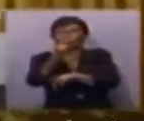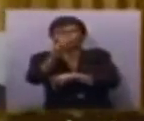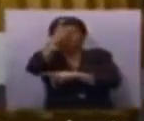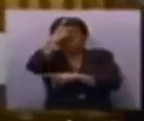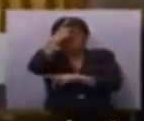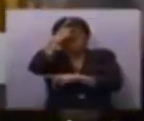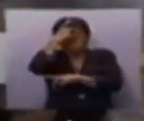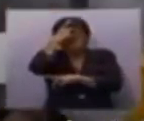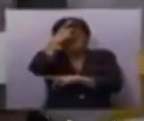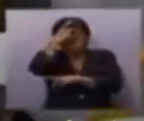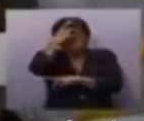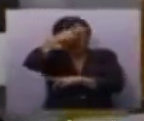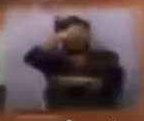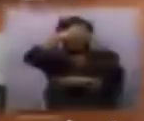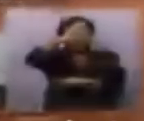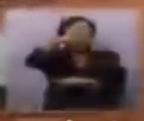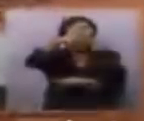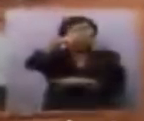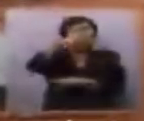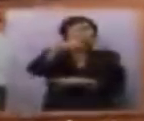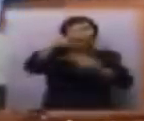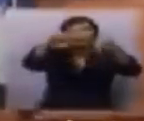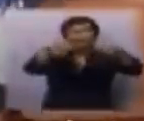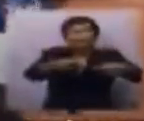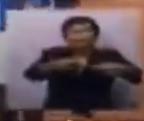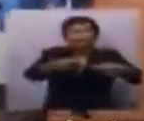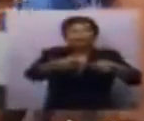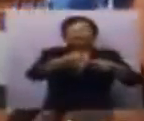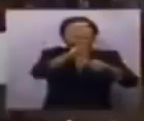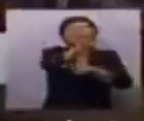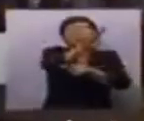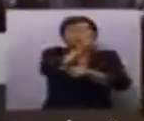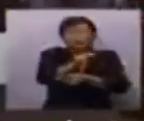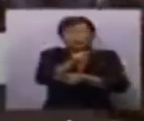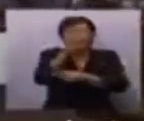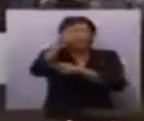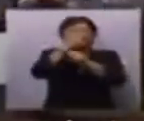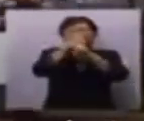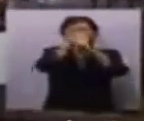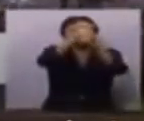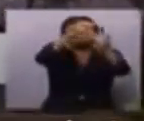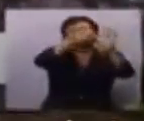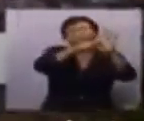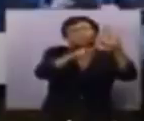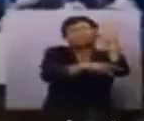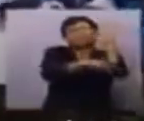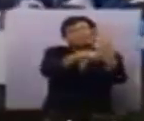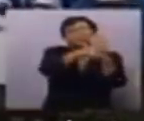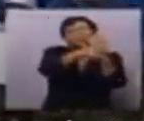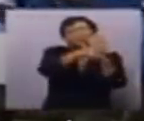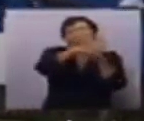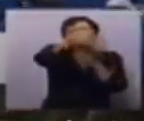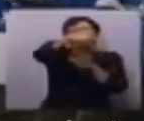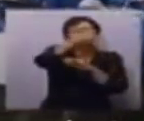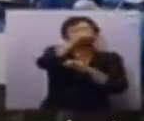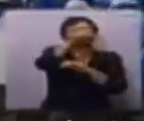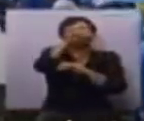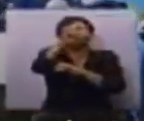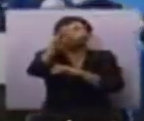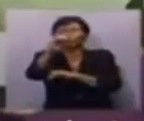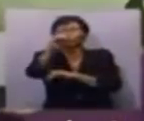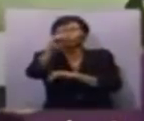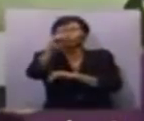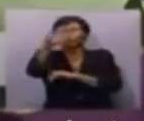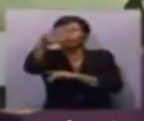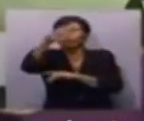Datuk Seri Panglima Madius Tangau bertanding atas tiket BN akan mempertahankan kerusi Parlimen P170